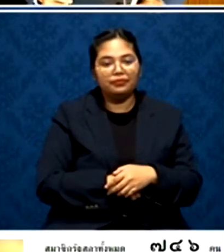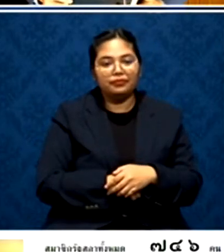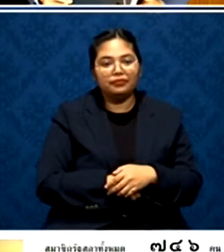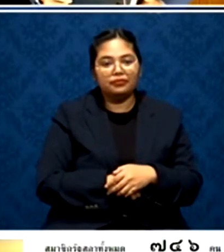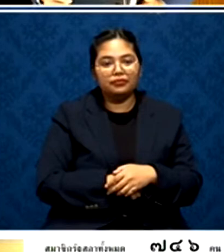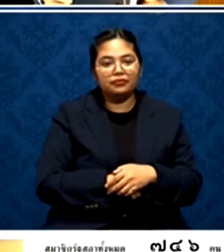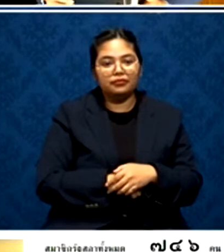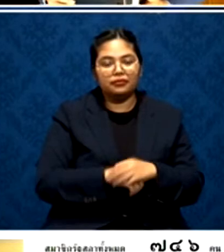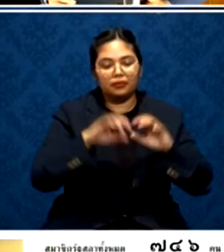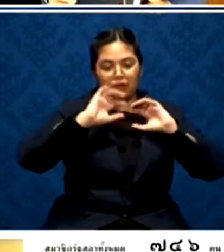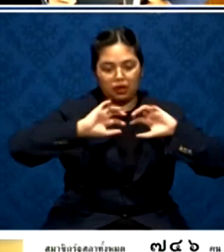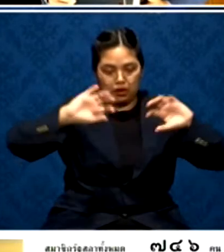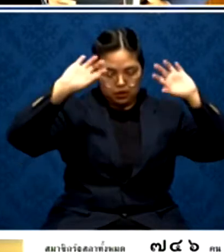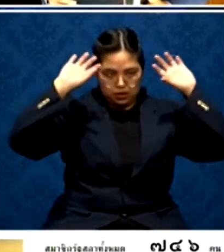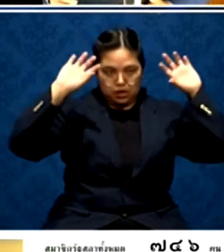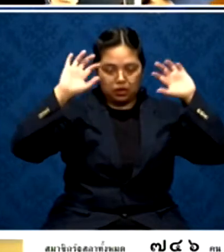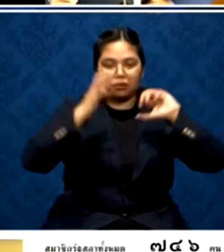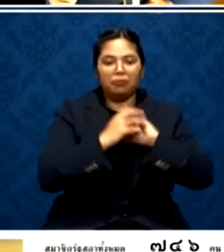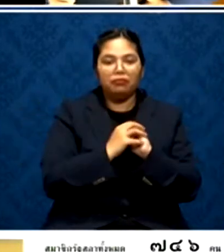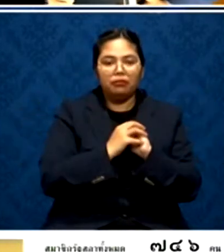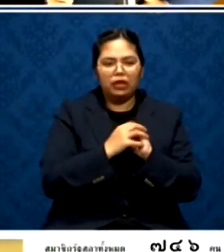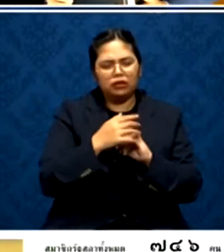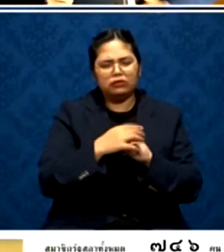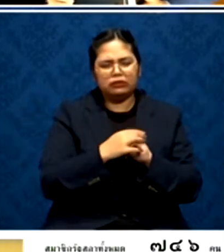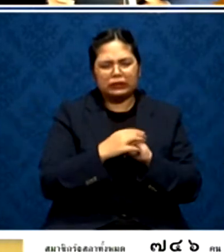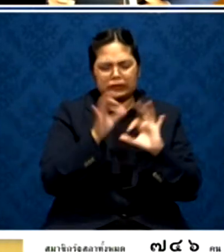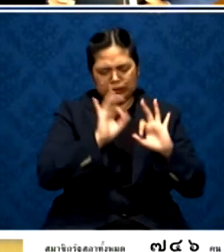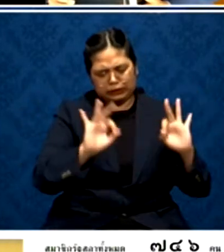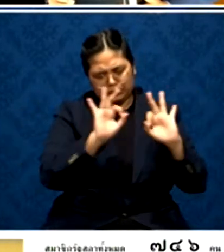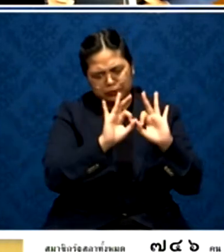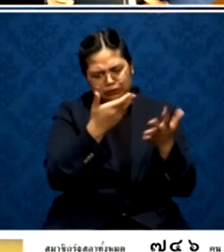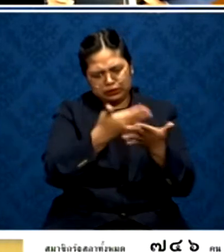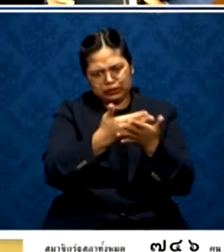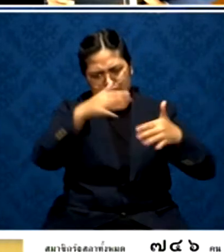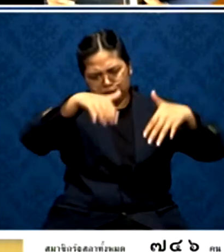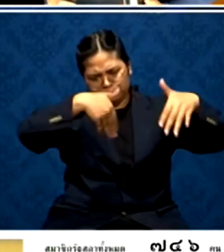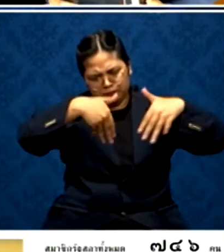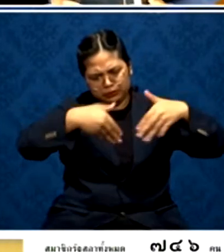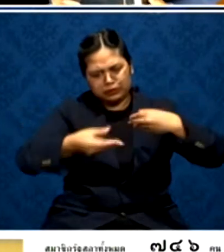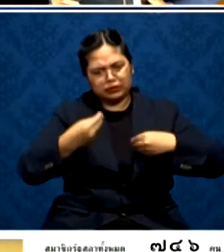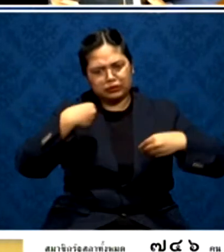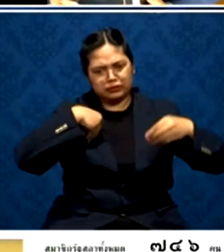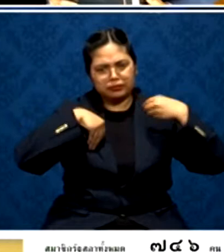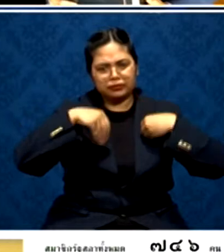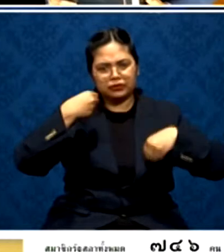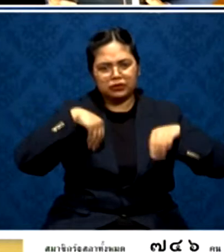รัฐบาลตระหนักถึงข้อจำกัดด้านรายได้โดยเฉพาะรายได้จ